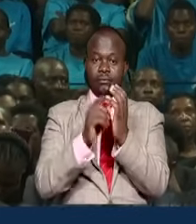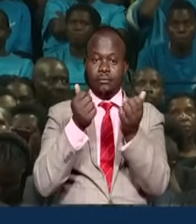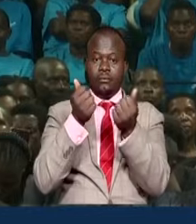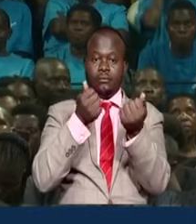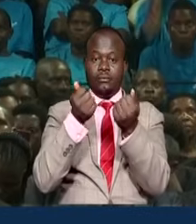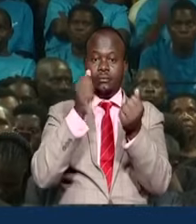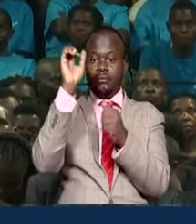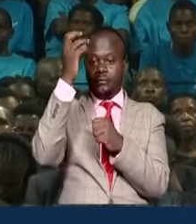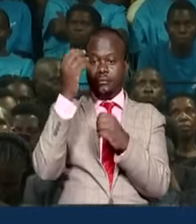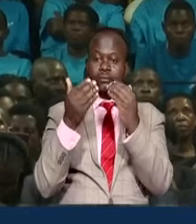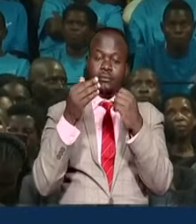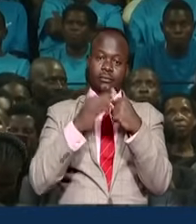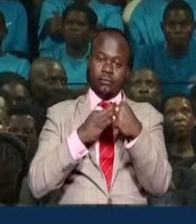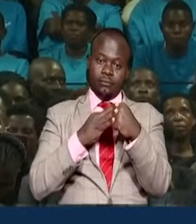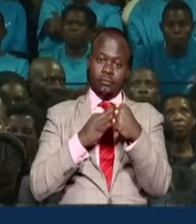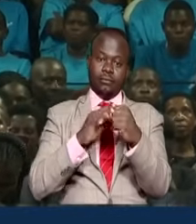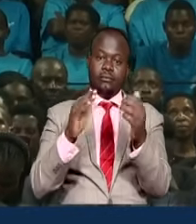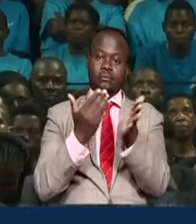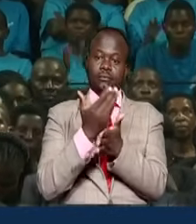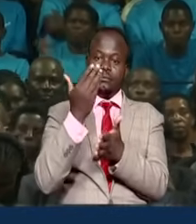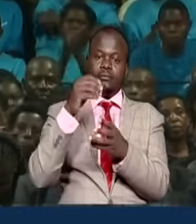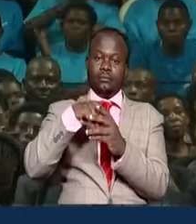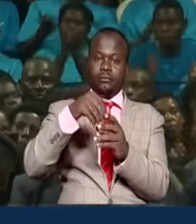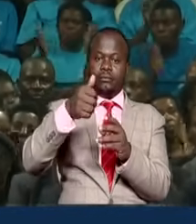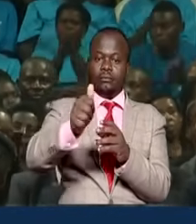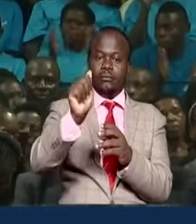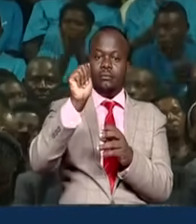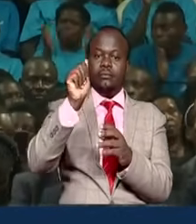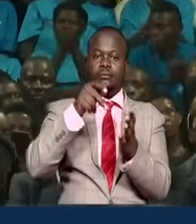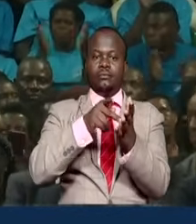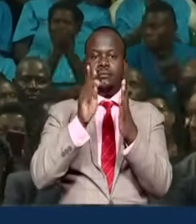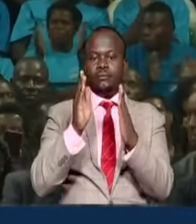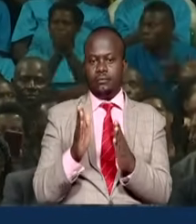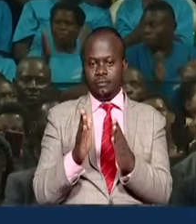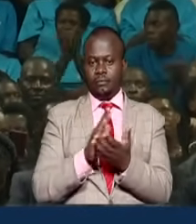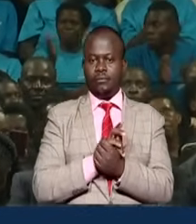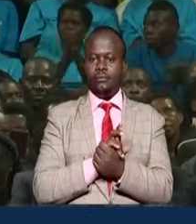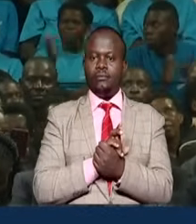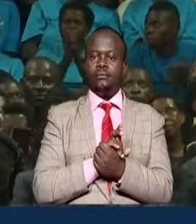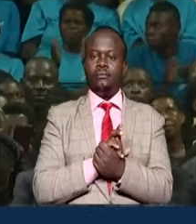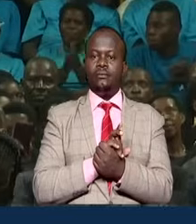nibura 8 nshya muri izi zaguzwe.